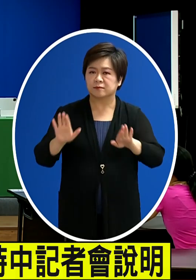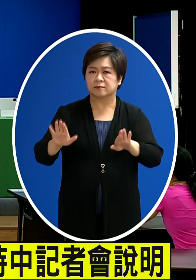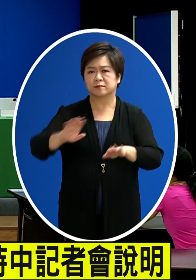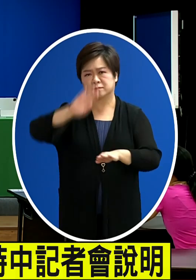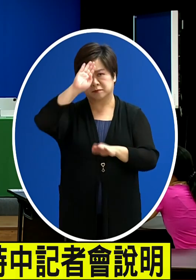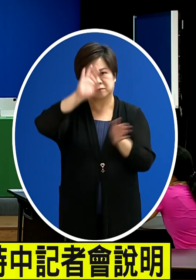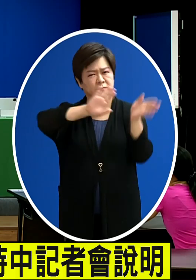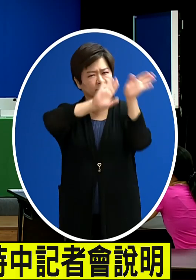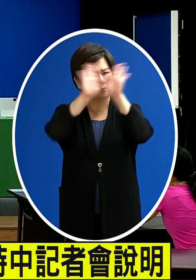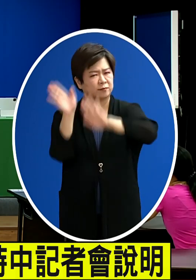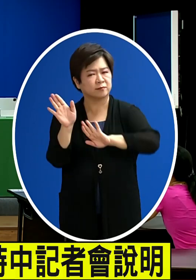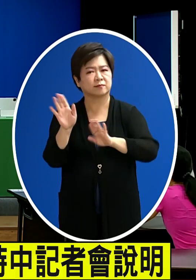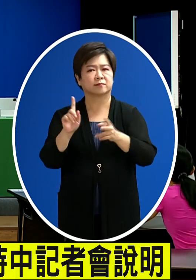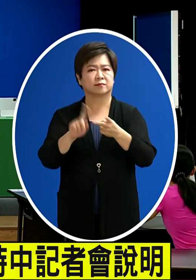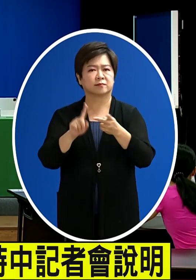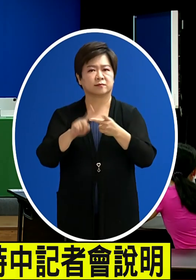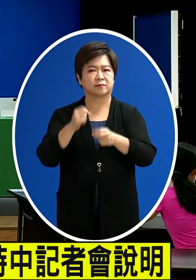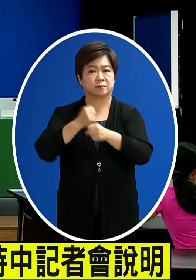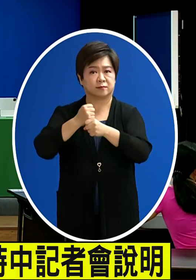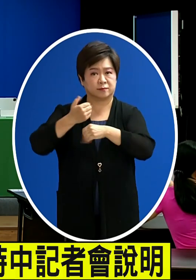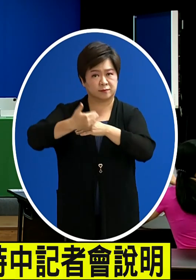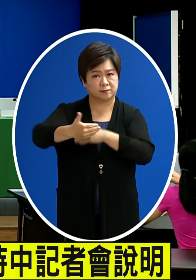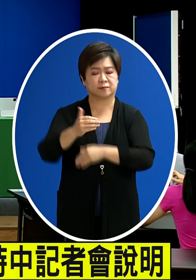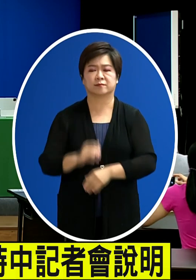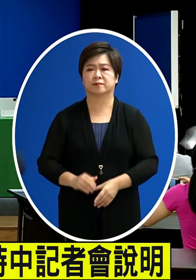情的状况以及我们工作的情形。